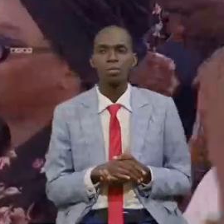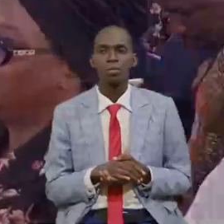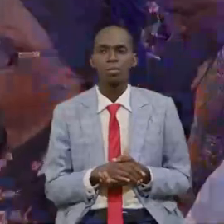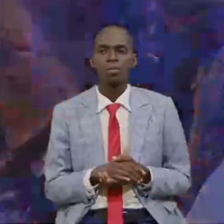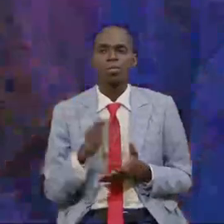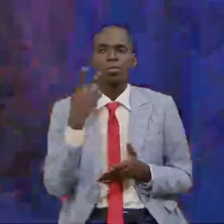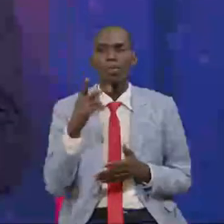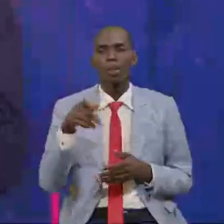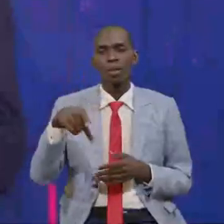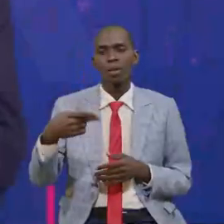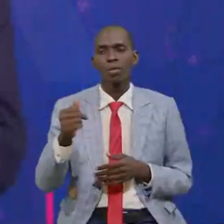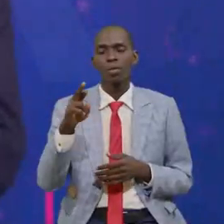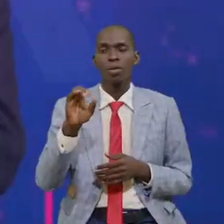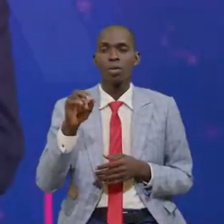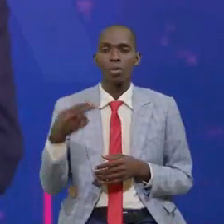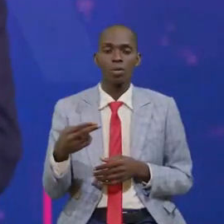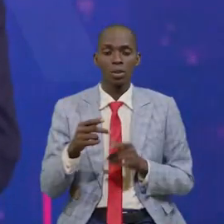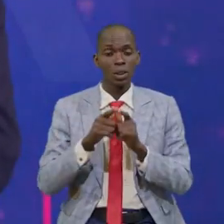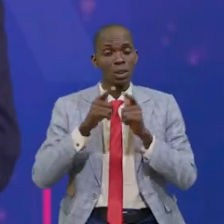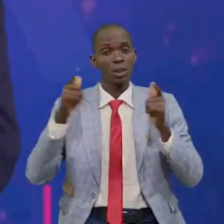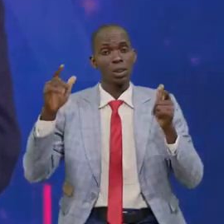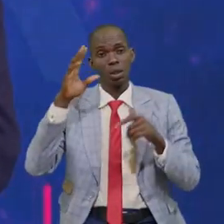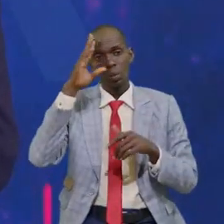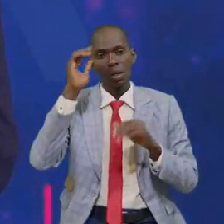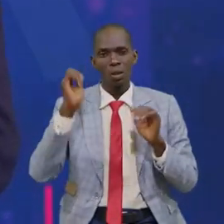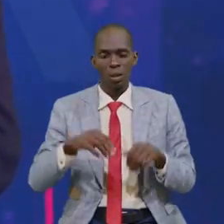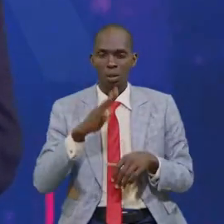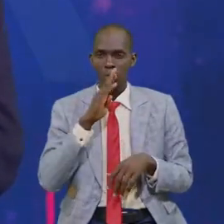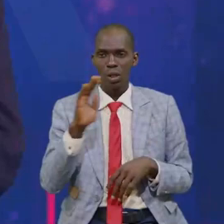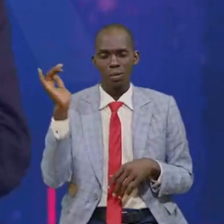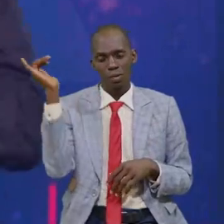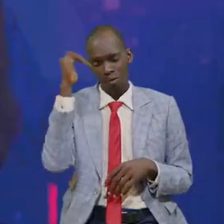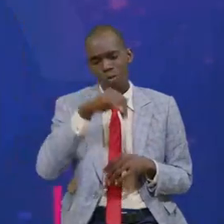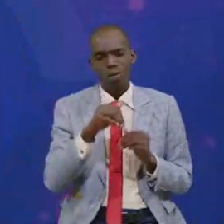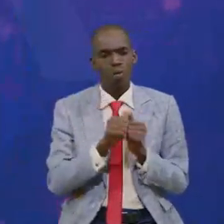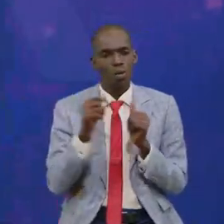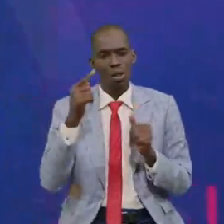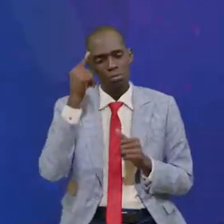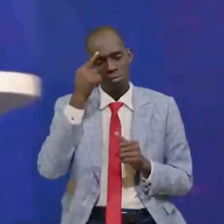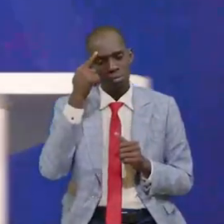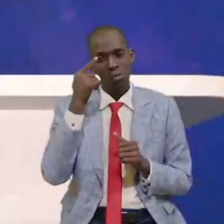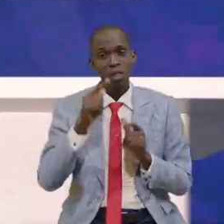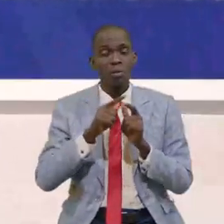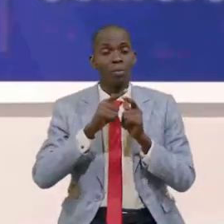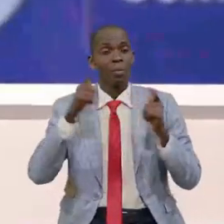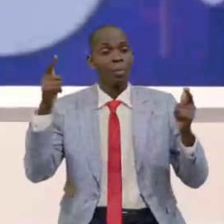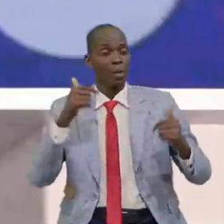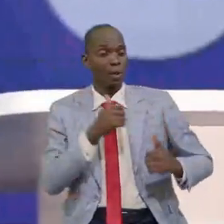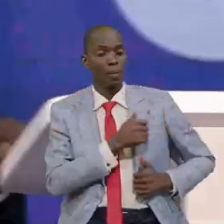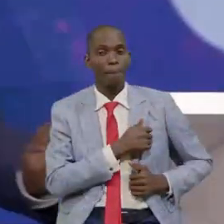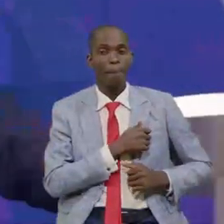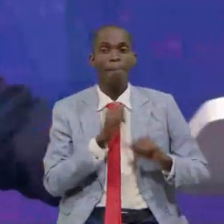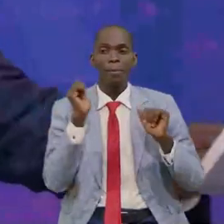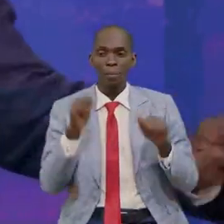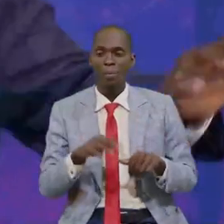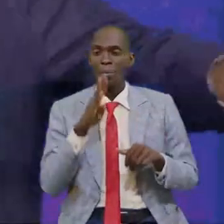Regardez Pharaon. Les grands hommes peuvent être insensés, irréfléchis. Des grandes armées